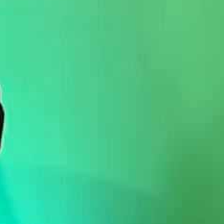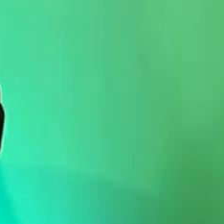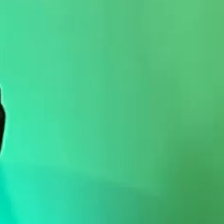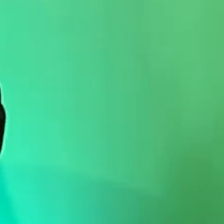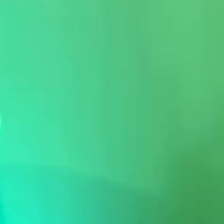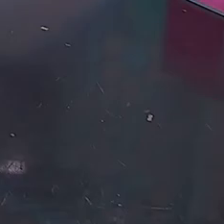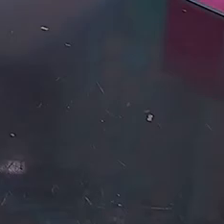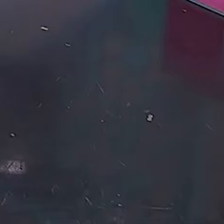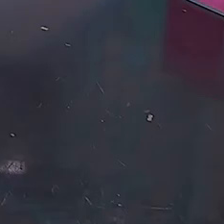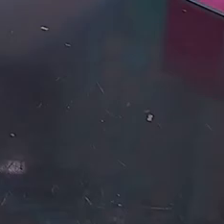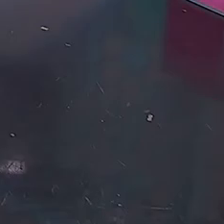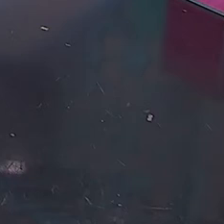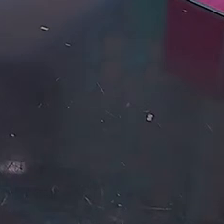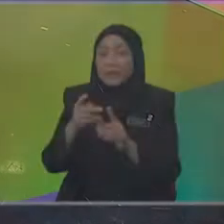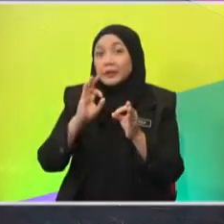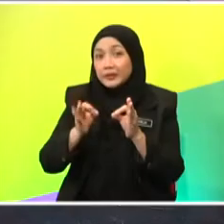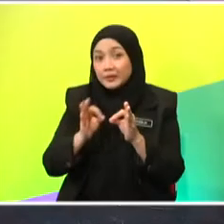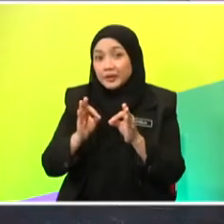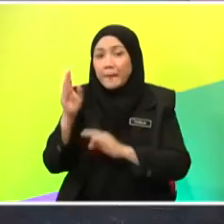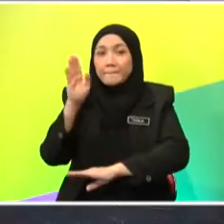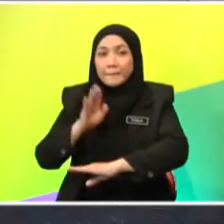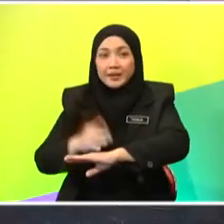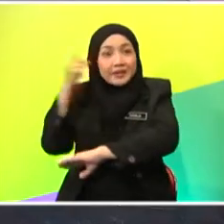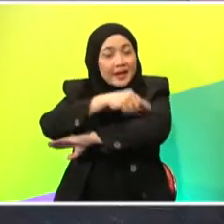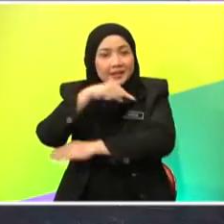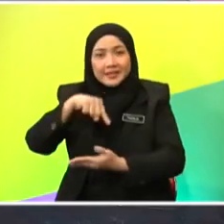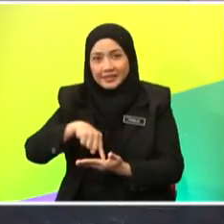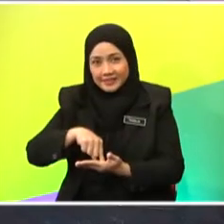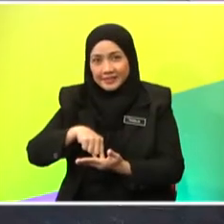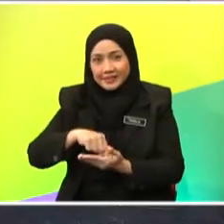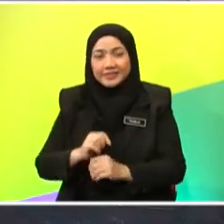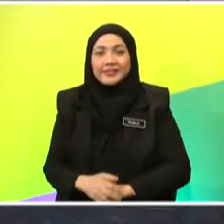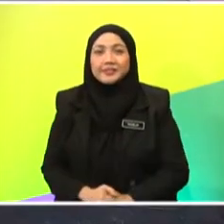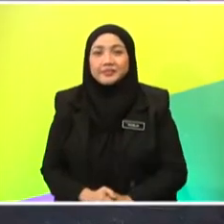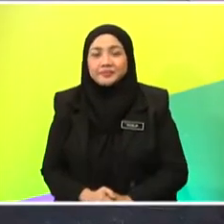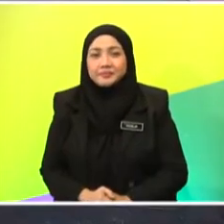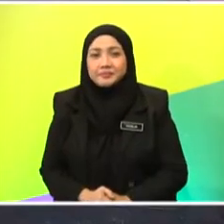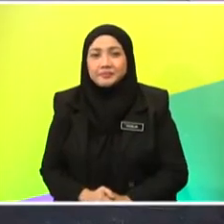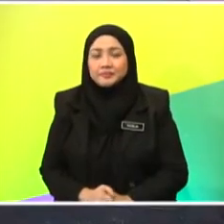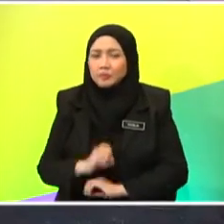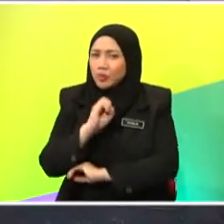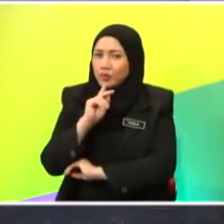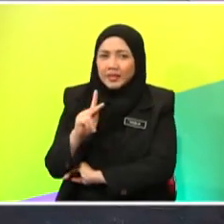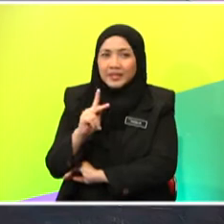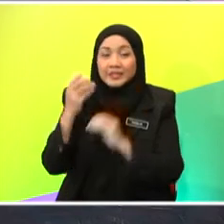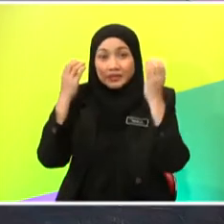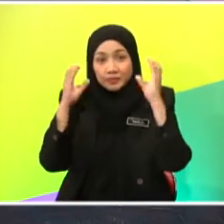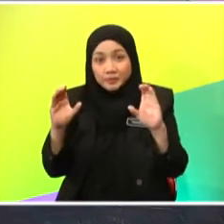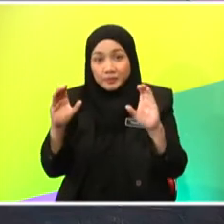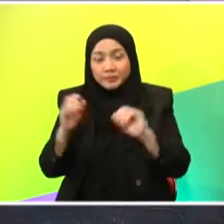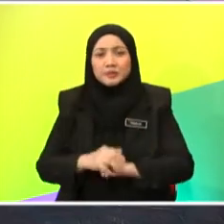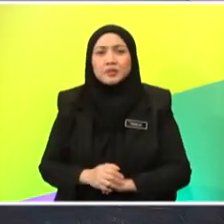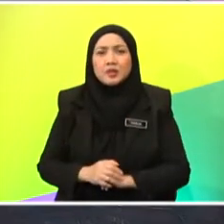rohanwa yang sudi bersama dengan kita juga pada hari ini Oke ceguk tadi kamu yang tanya